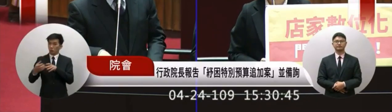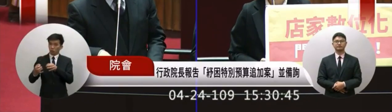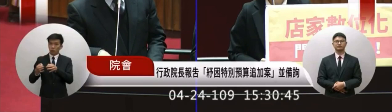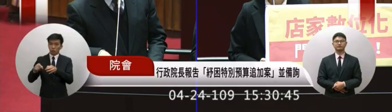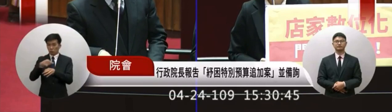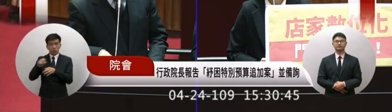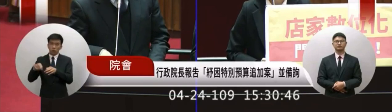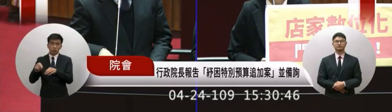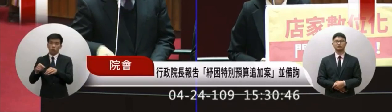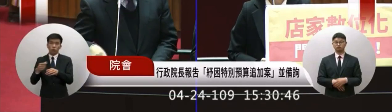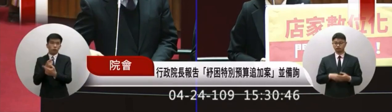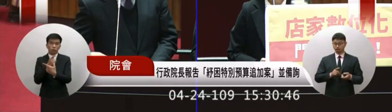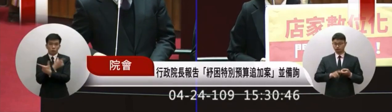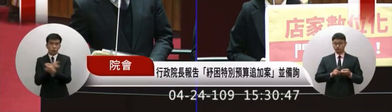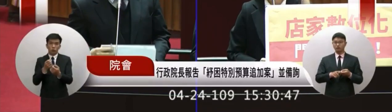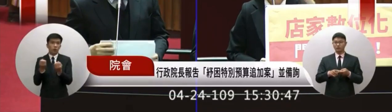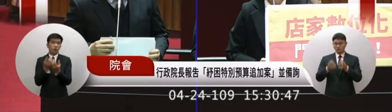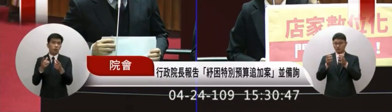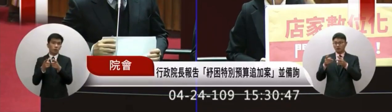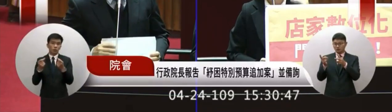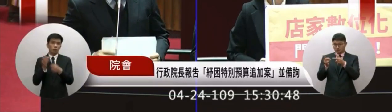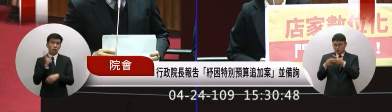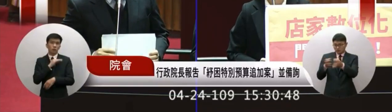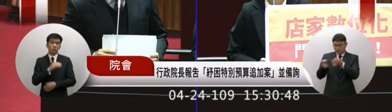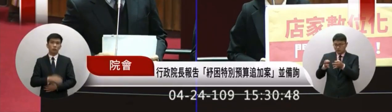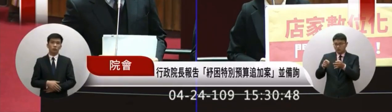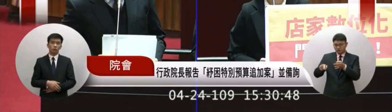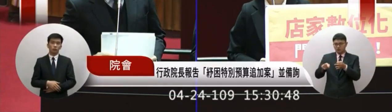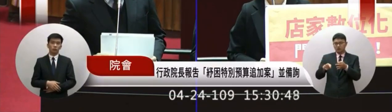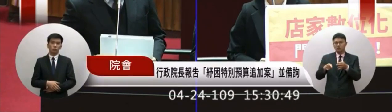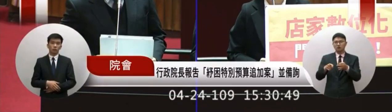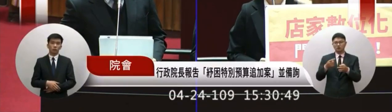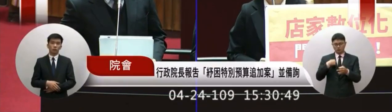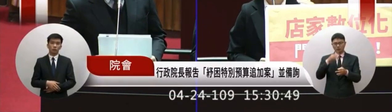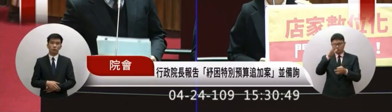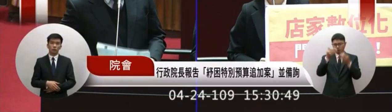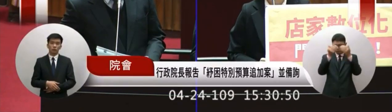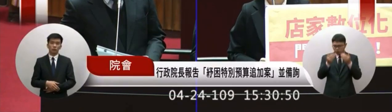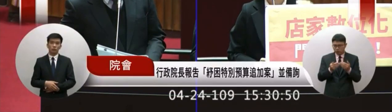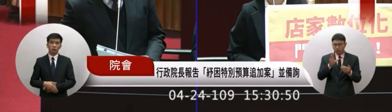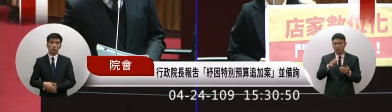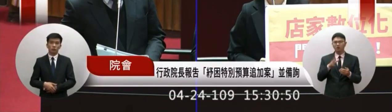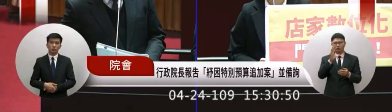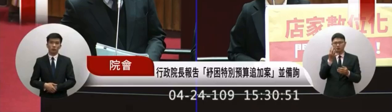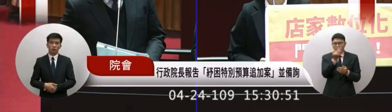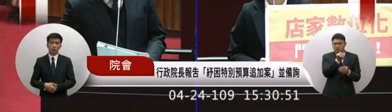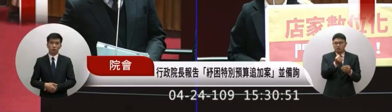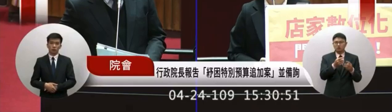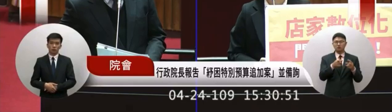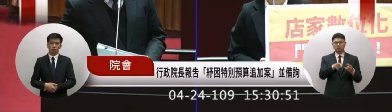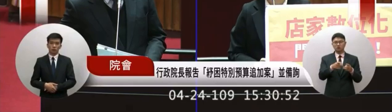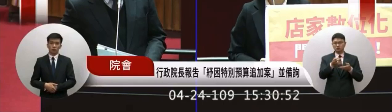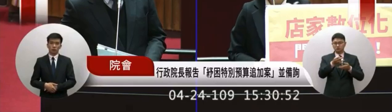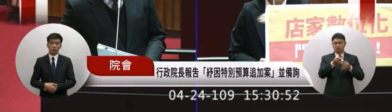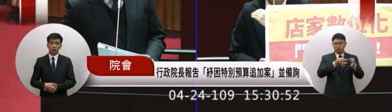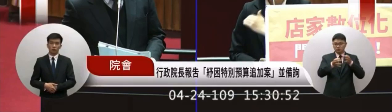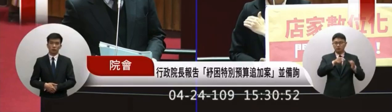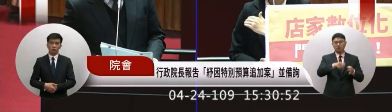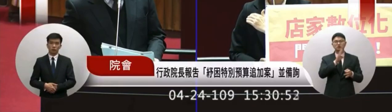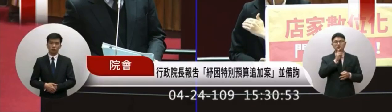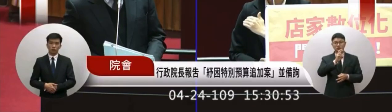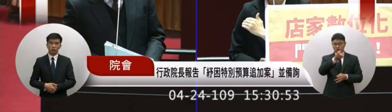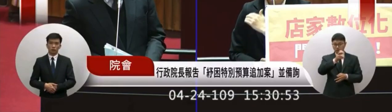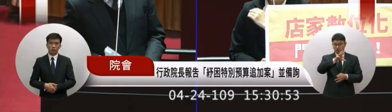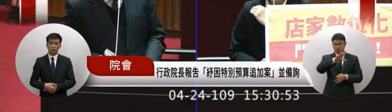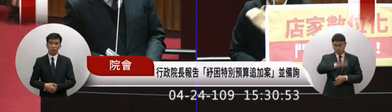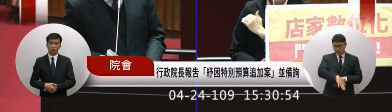免开统一发票。 对，但是在小规模的定义下，其实有好几项我们其实都有确认过，所以还有一部分的店家是还没有到20万，但是不属于这个刚才提